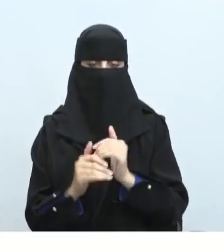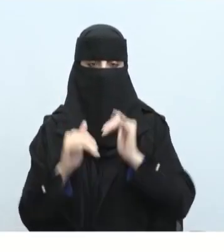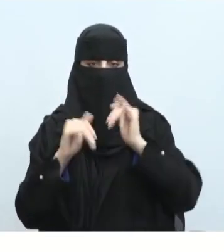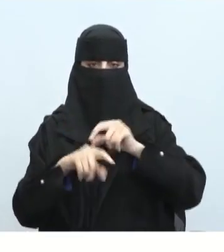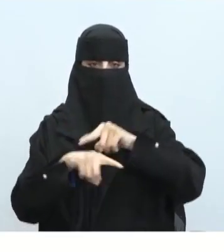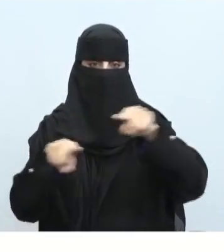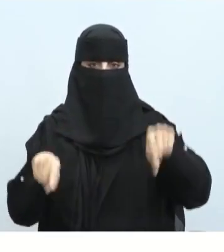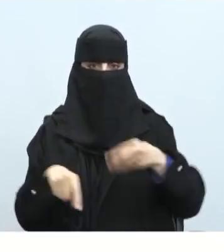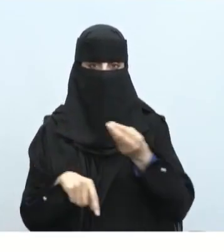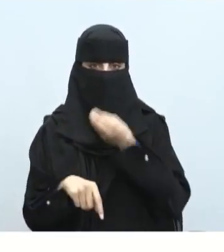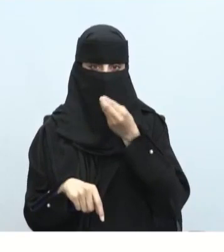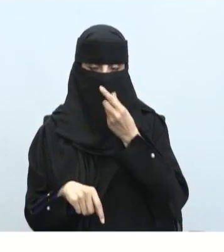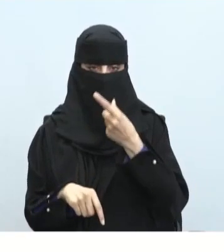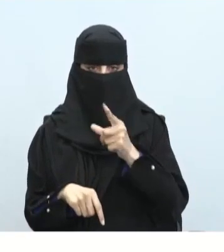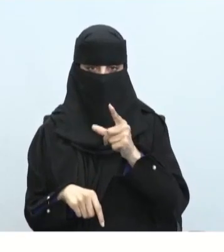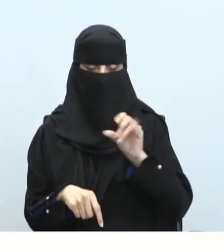الاسم